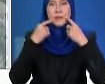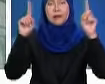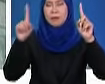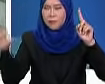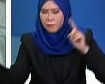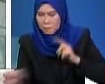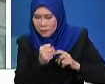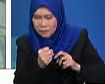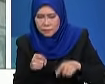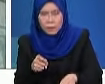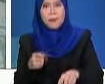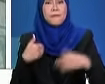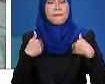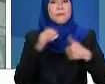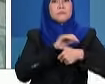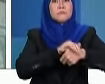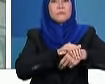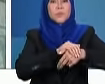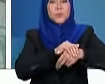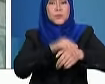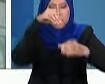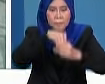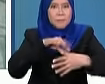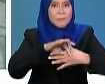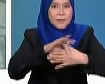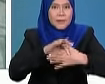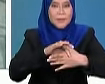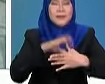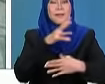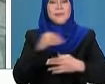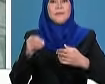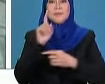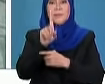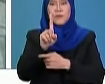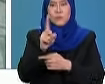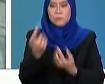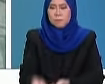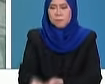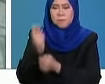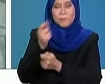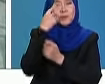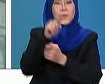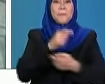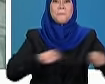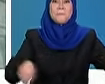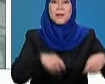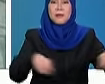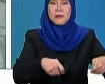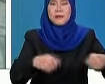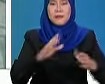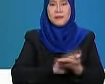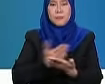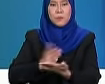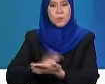disaki mengandungi daging penyu 11 keping plastron satu batang kait dapur memasak dan